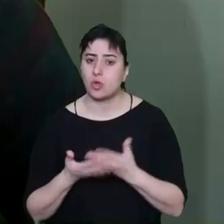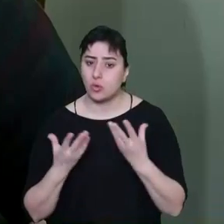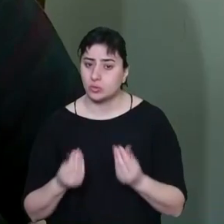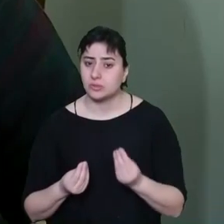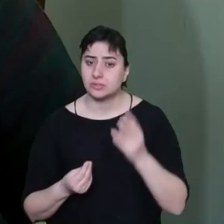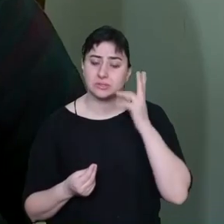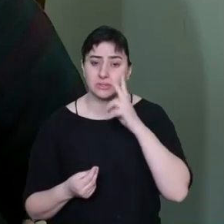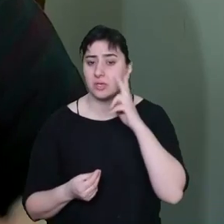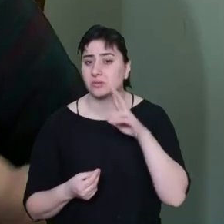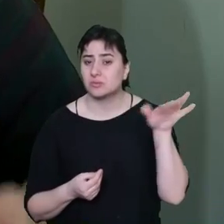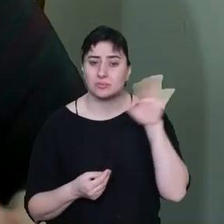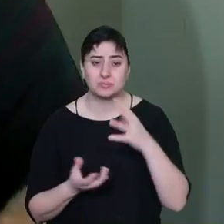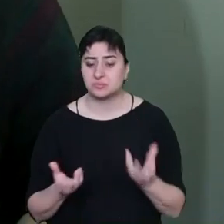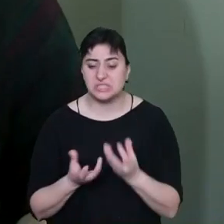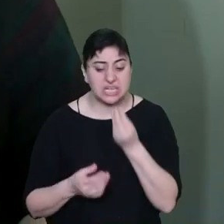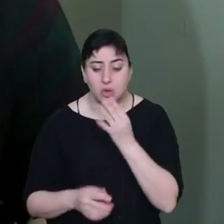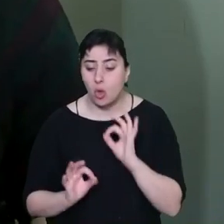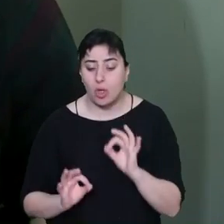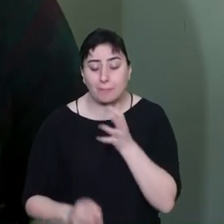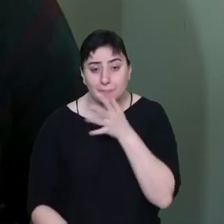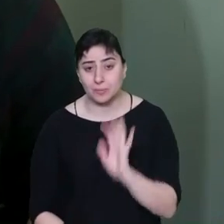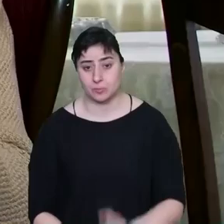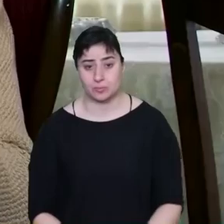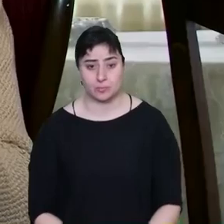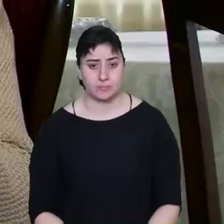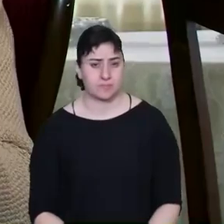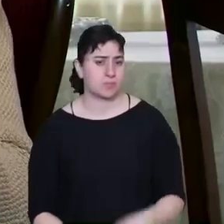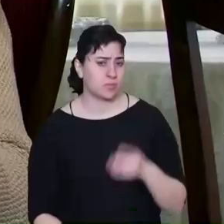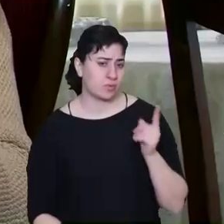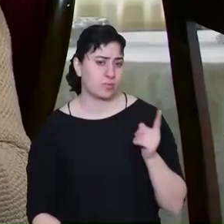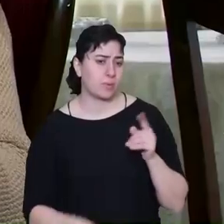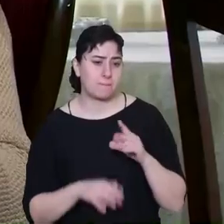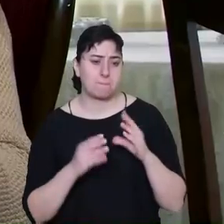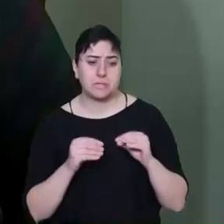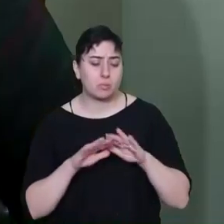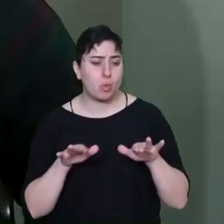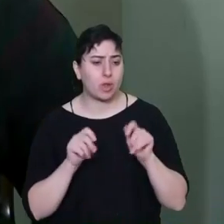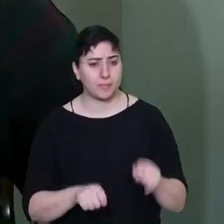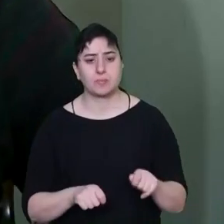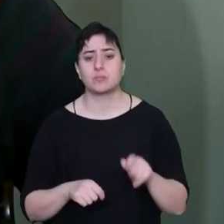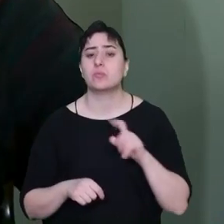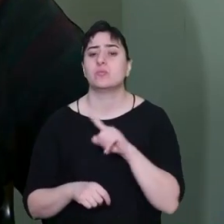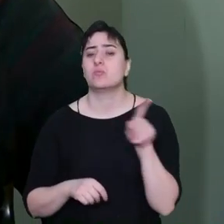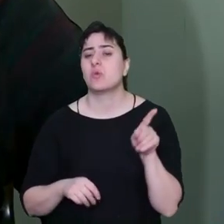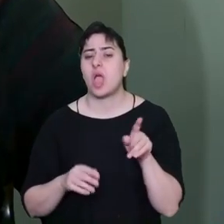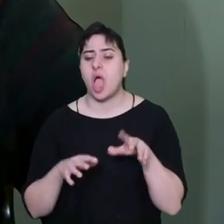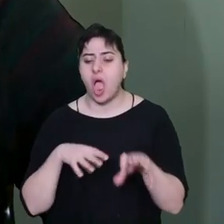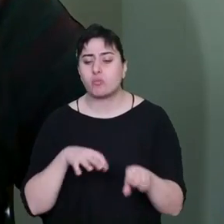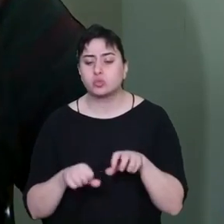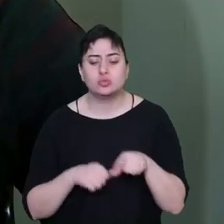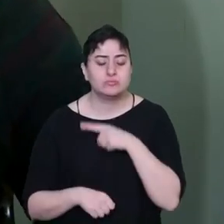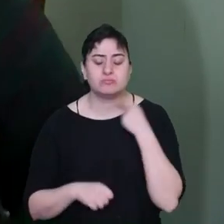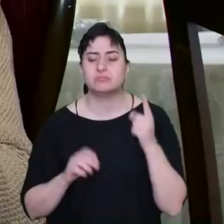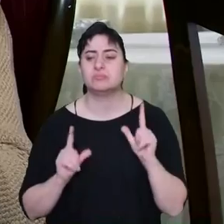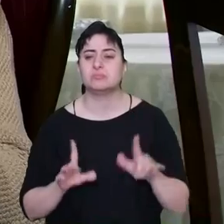de zenginler nasıl pişirilmişini sever onu bilmiyoruz. O zaman bunlara pasta börek yapalım. Yok, onlar hamur işine